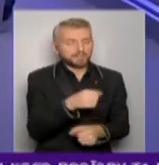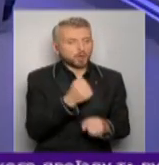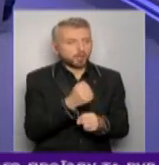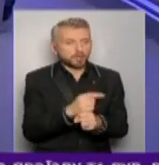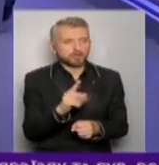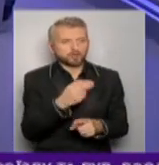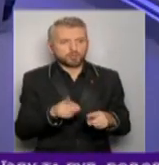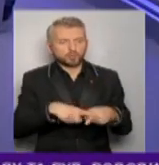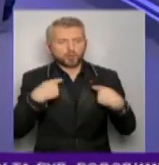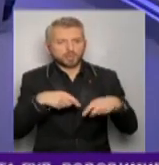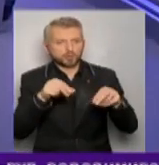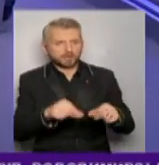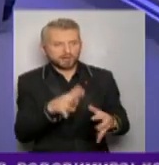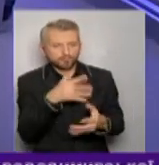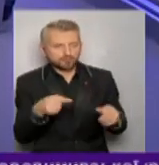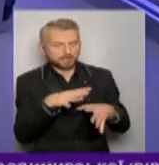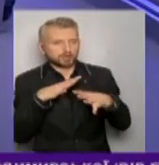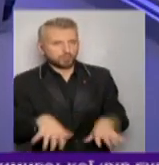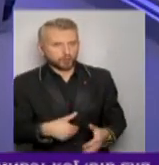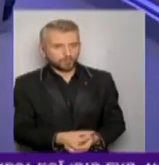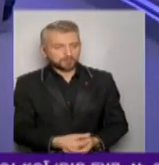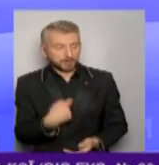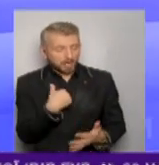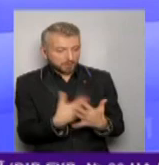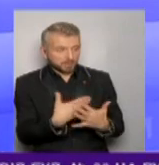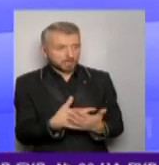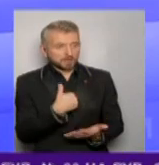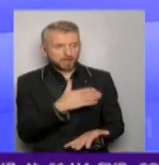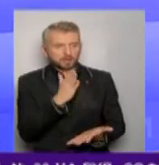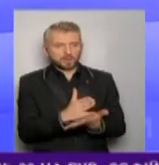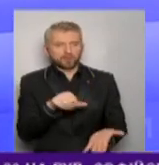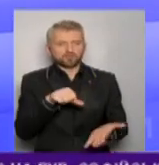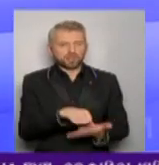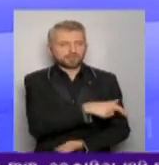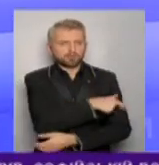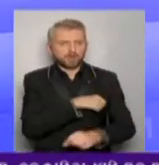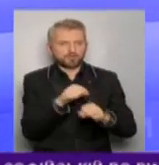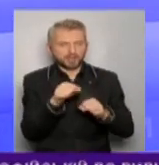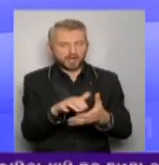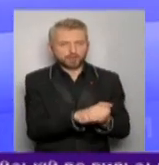того, щоб цього ринку землі вчасно не було. Я, наприклад, є член правління